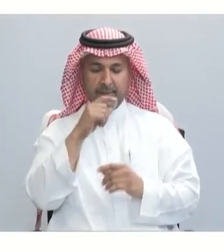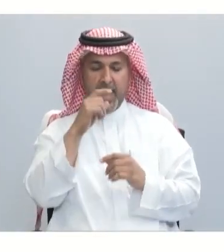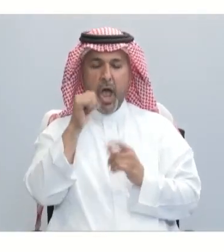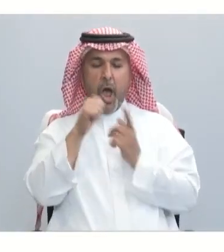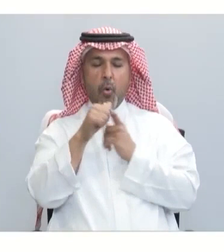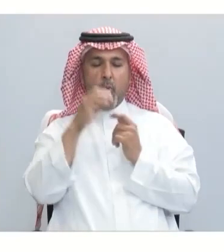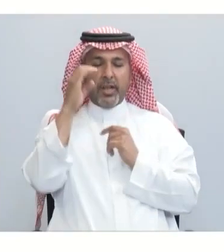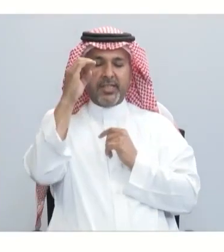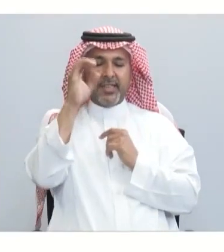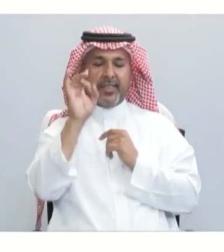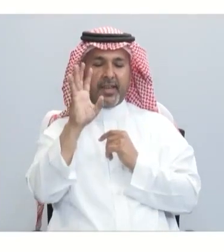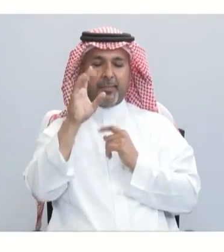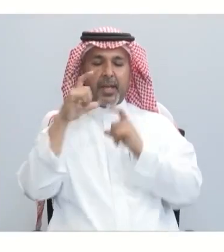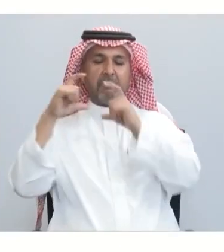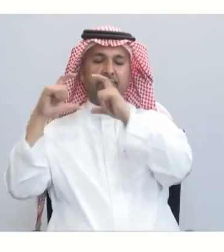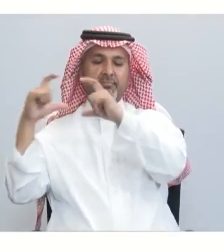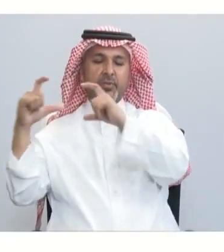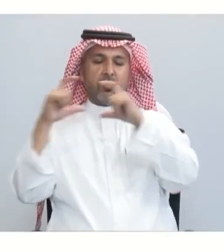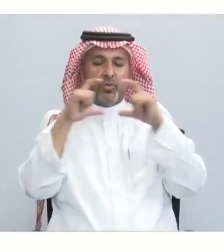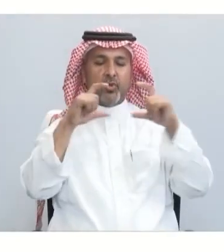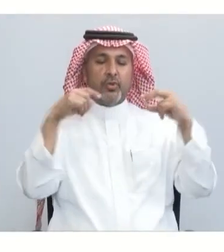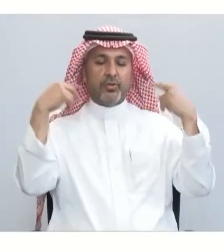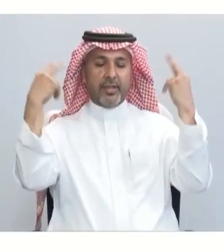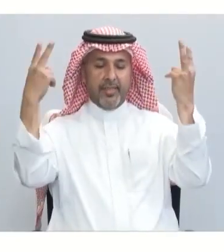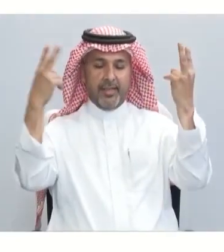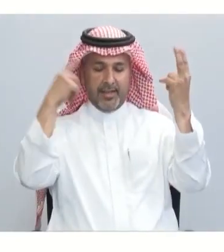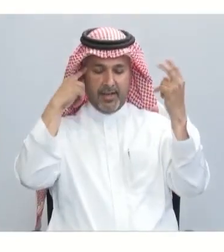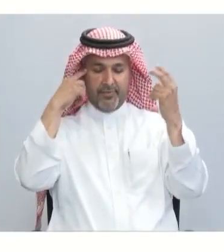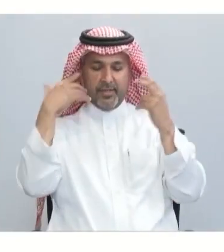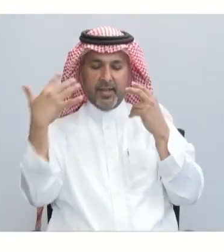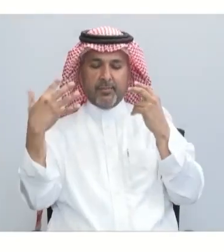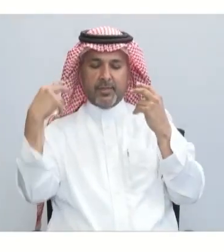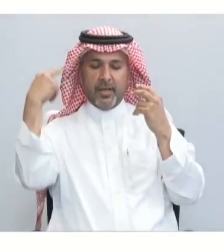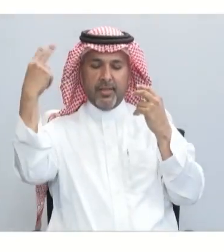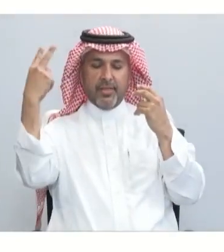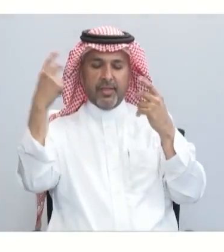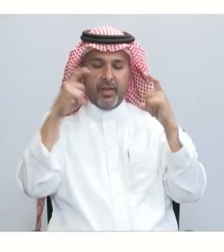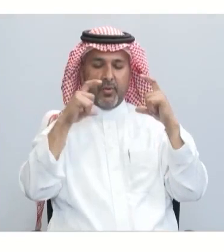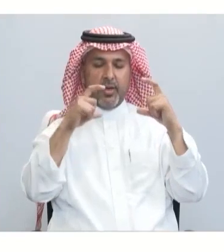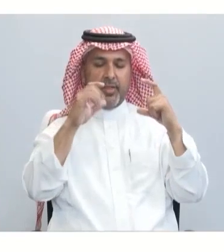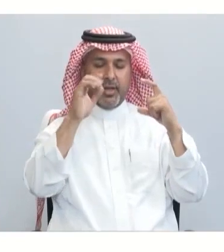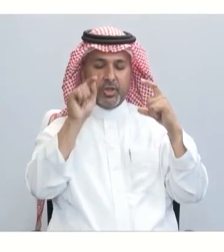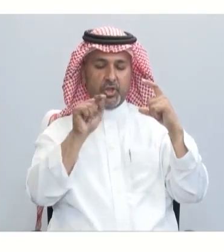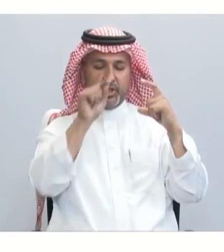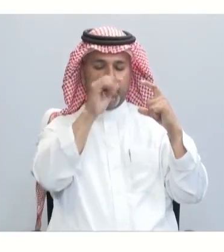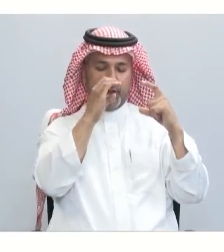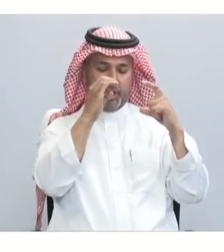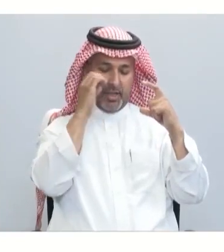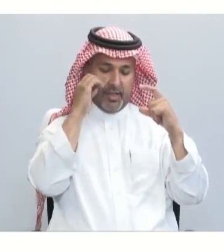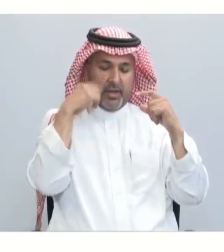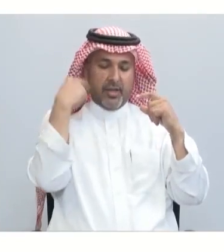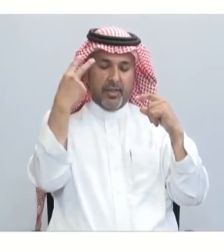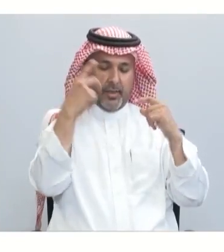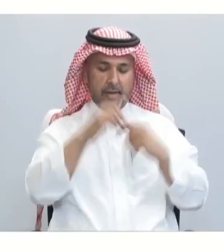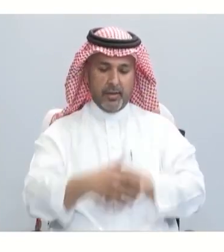التربيعي بتربيع الطرفين راح يكون عندي هنا 4 اكس ناقص 3 اصغر من